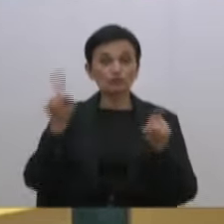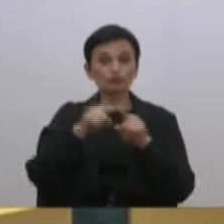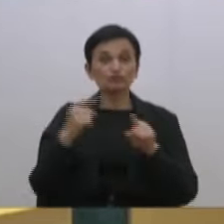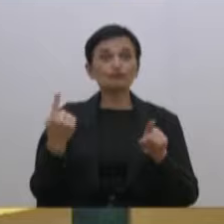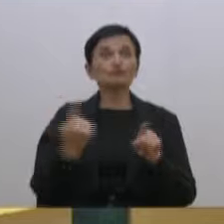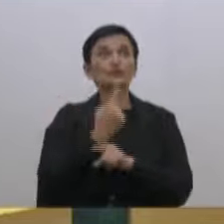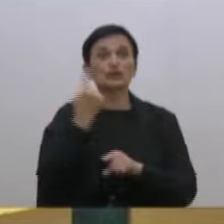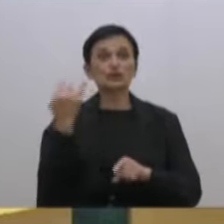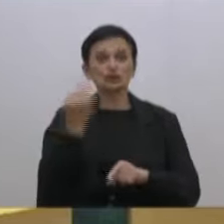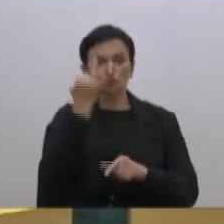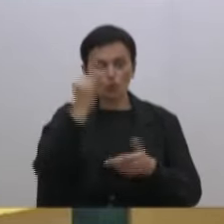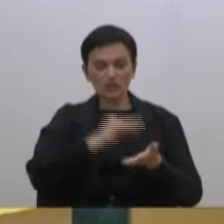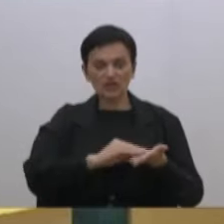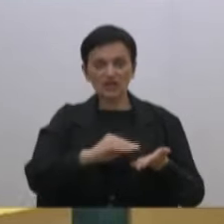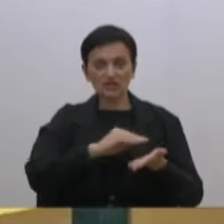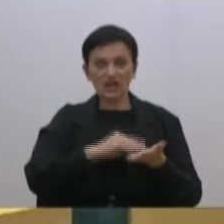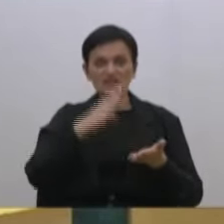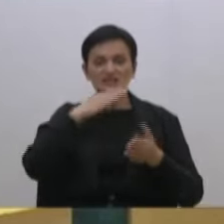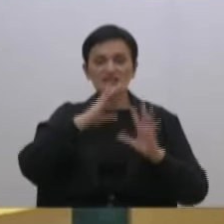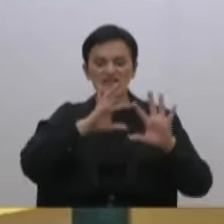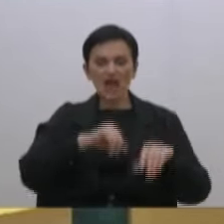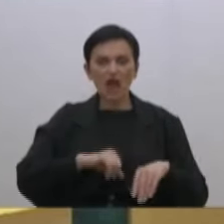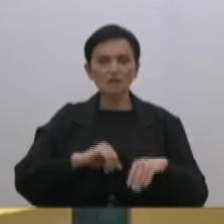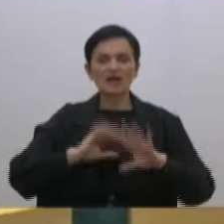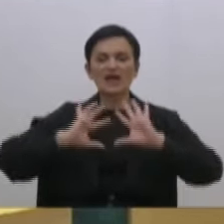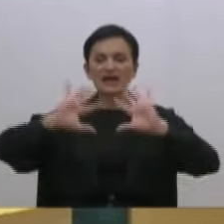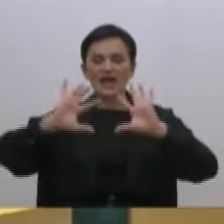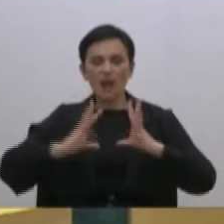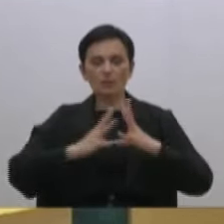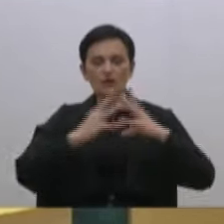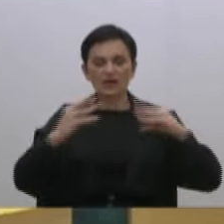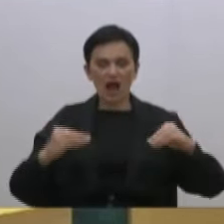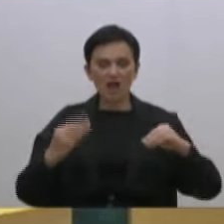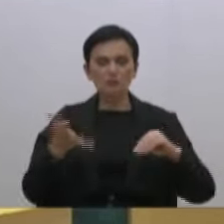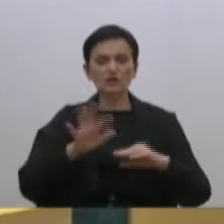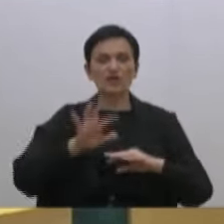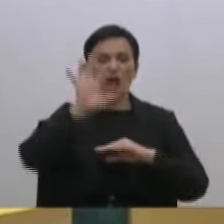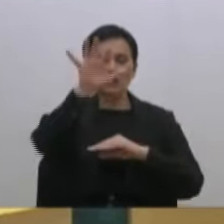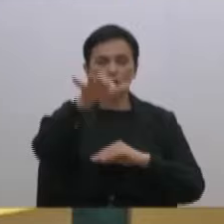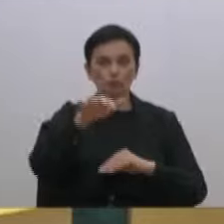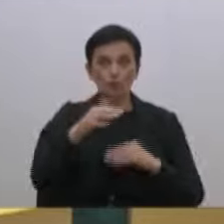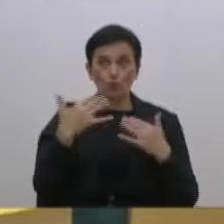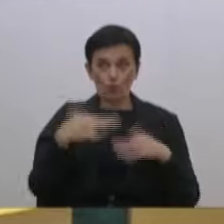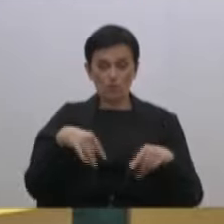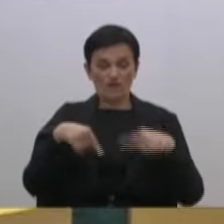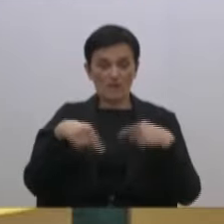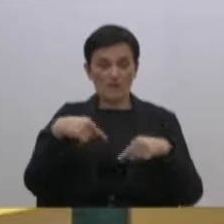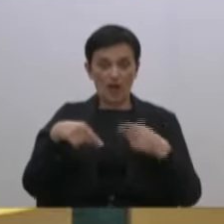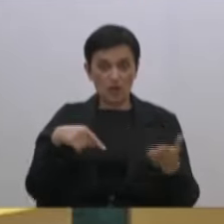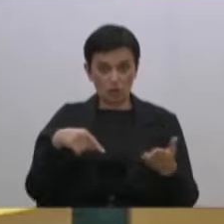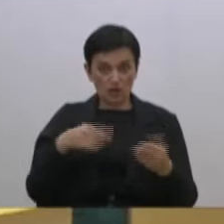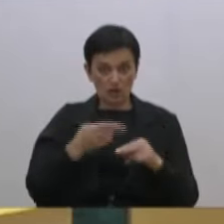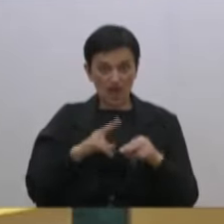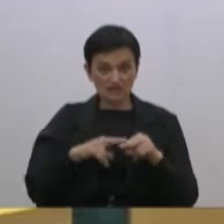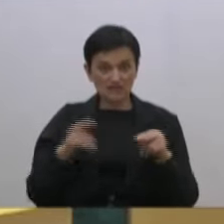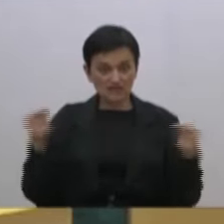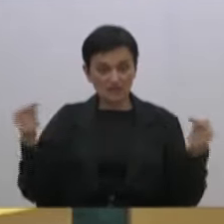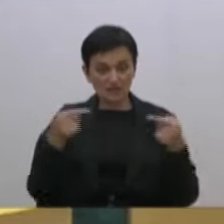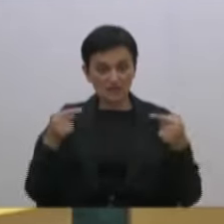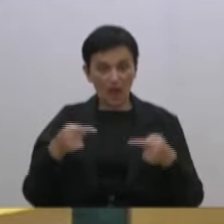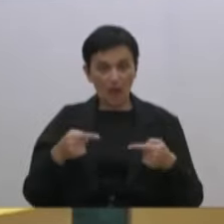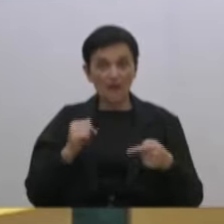ისტორია დაიწერა წყალბურთშიც, ხელბურთშიც, რაგბიშიც, კალათბურთშიც, აგერ უკვე ფეხბურთშიც დაემთხვა. ან